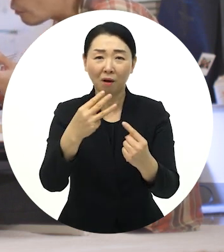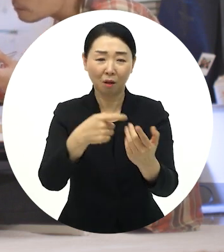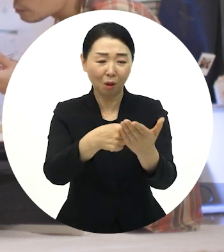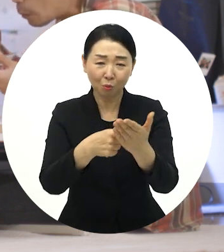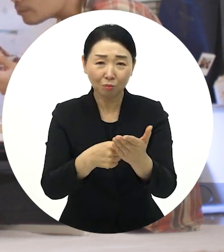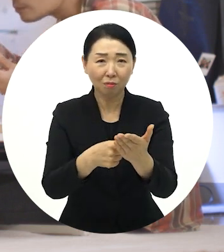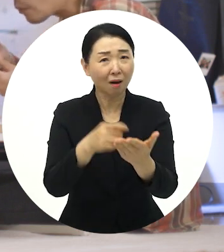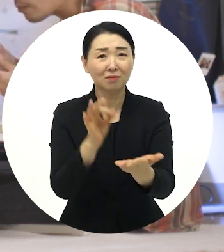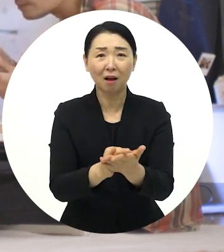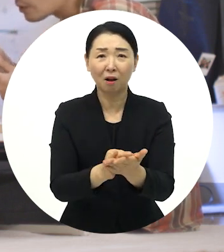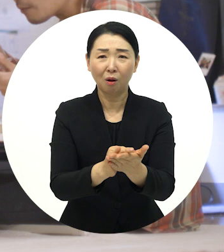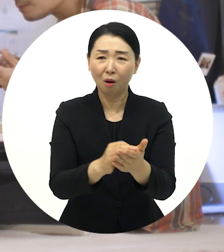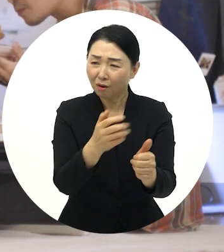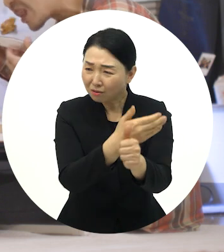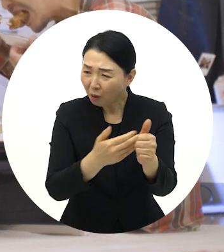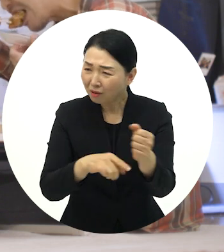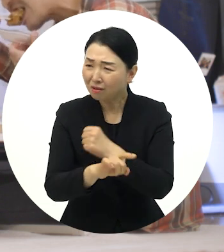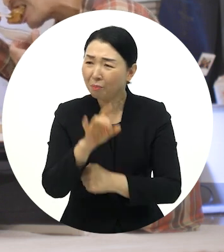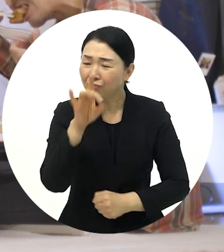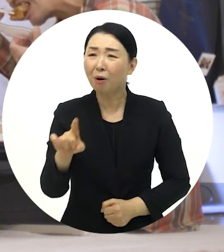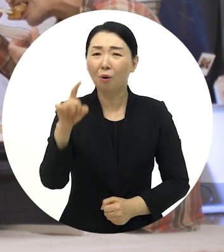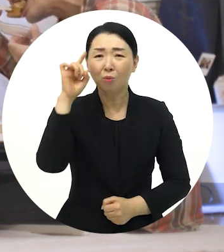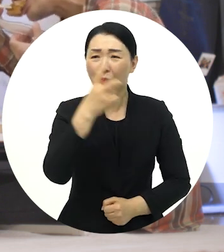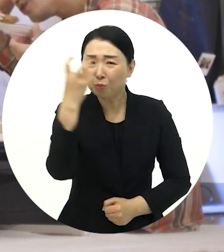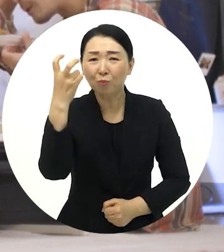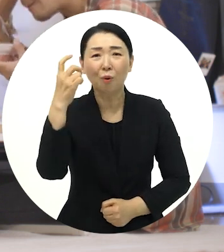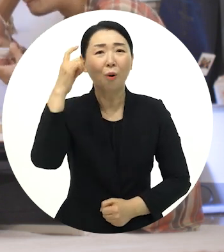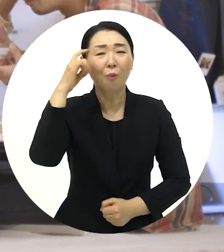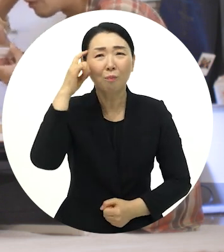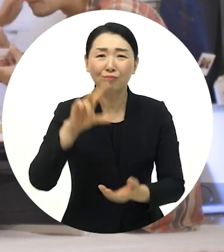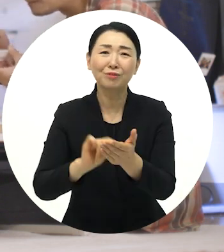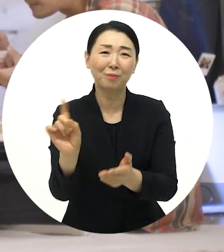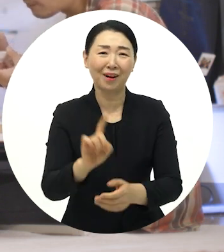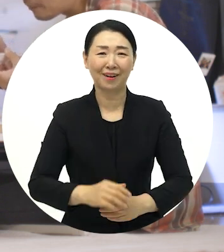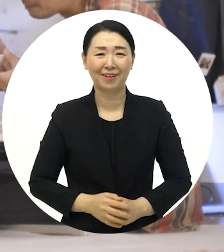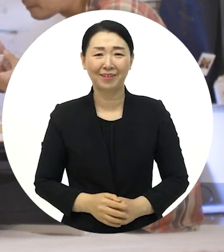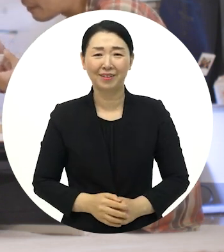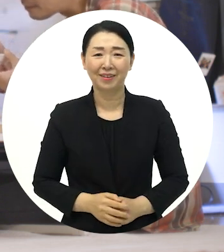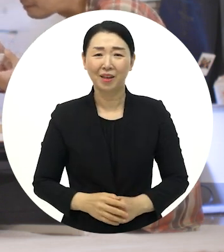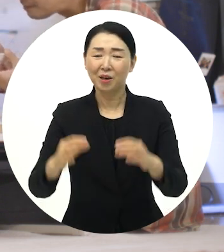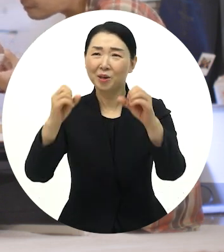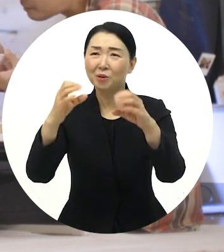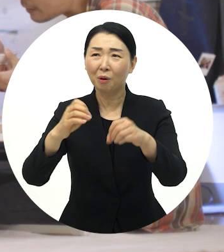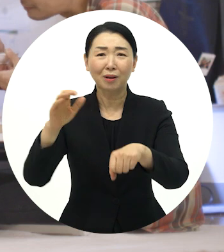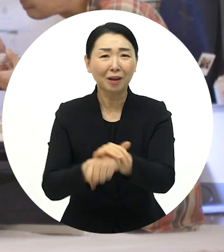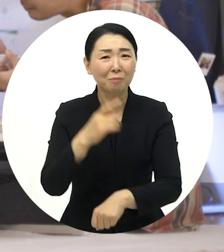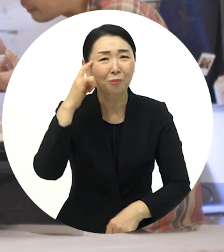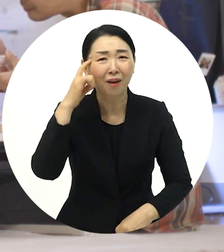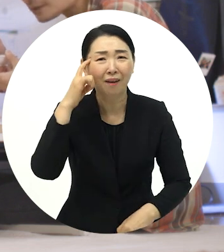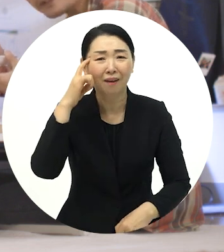될걸? 대화의 맥락을 못 짚어. 아니, 머리가 이렇게 똑똑한데 도대체 뭐가 문제야? 어? 이런 대화는 왜